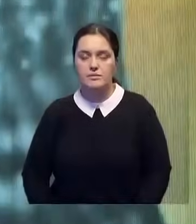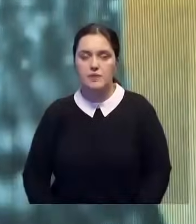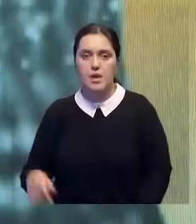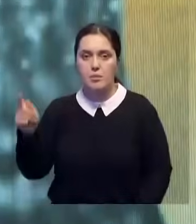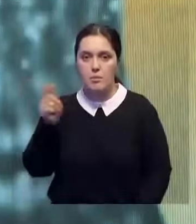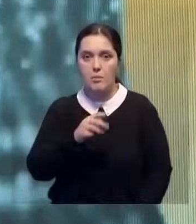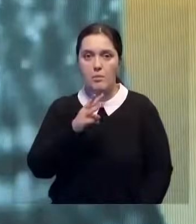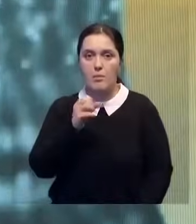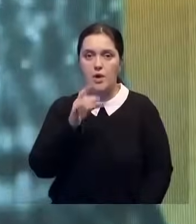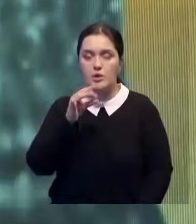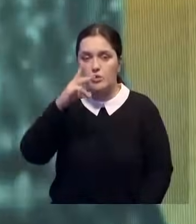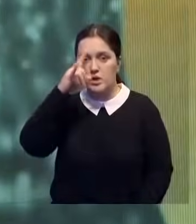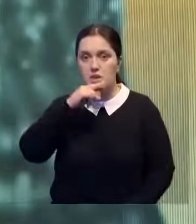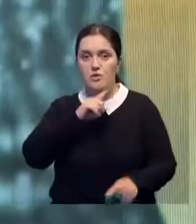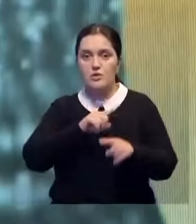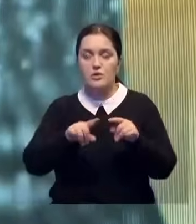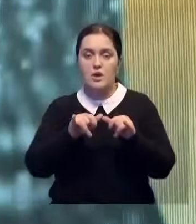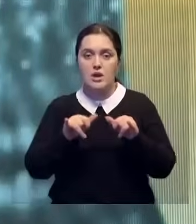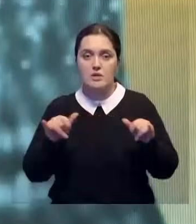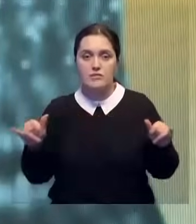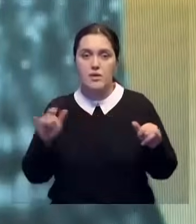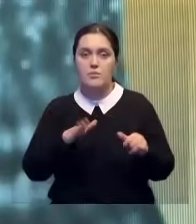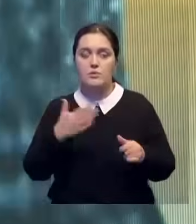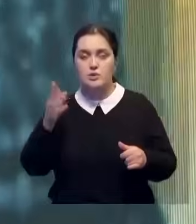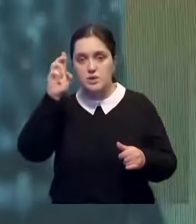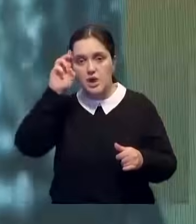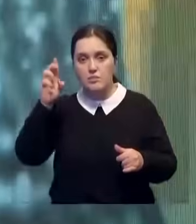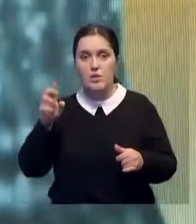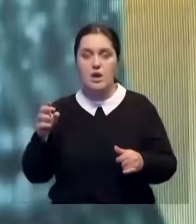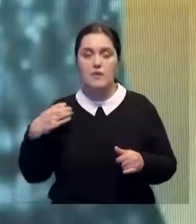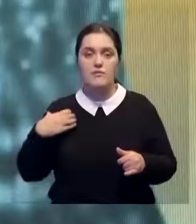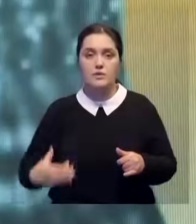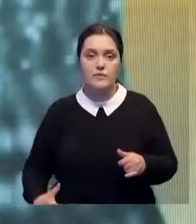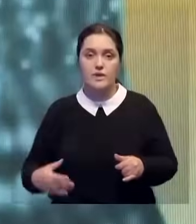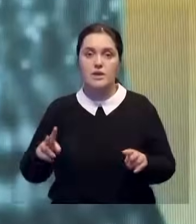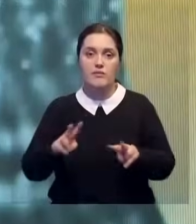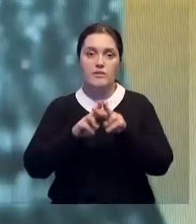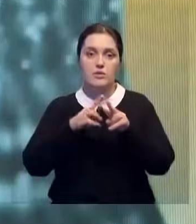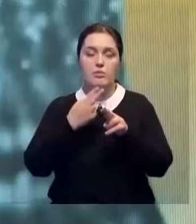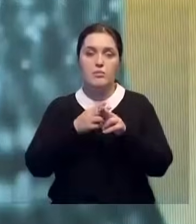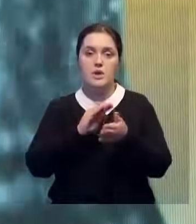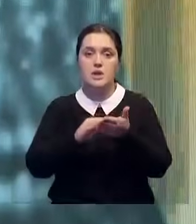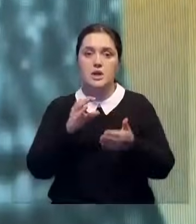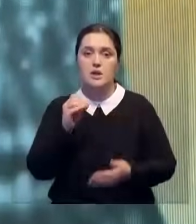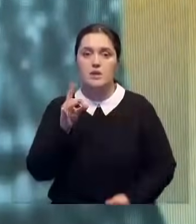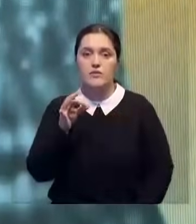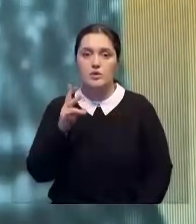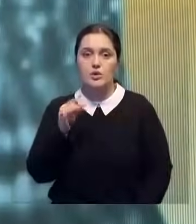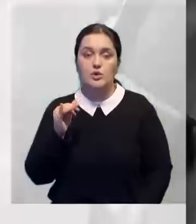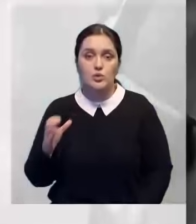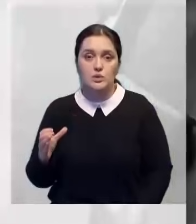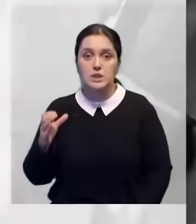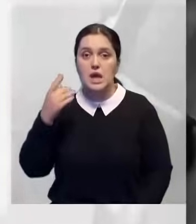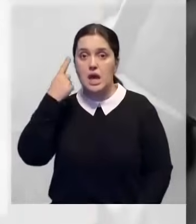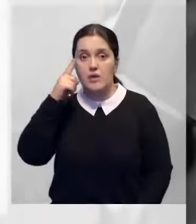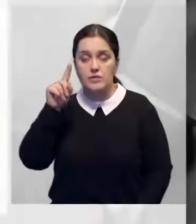Приезд Макрона в Казахстан ускорит развитие стратегического партнерства между странами. Так, визит французского лидера в Астану описывает издание Евроньюз.